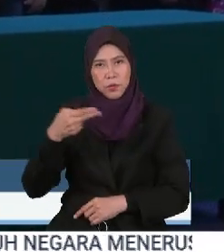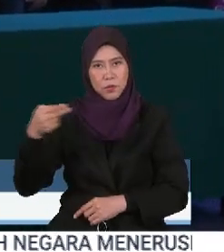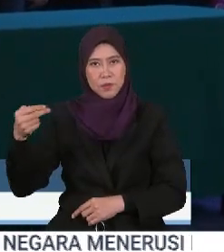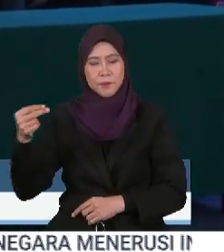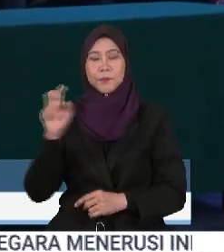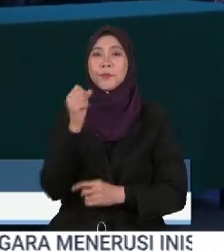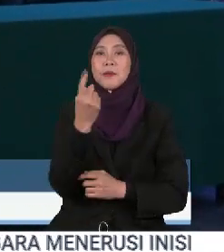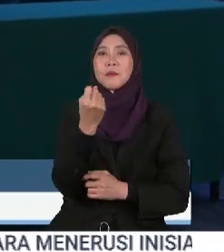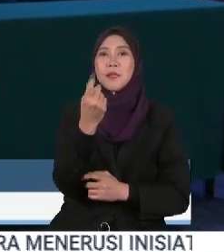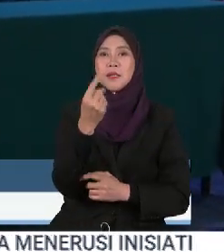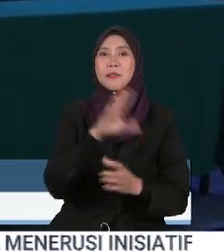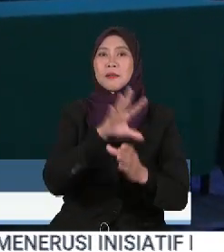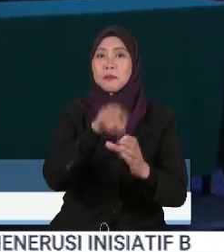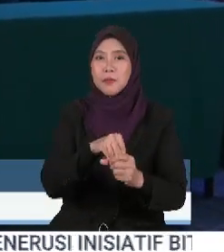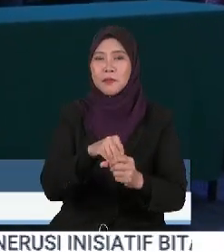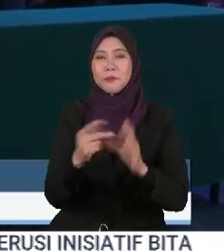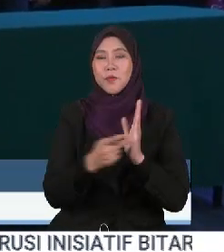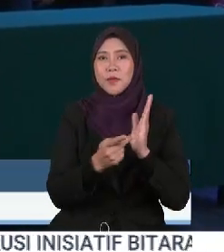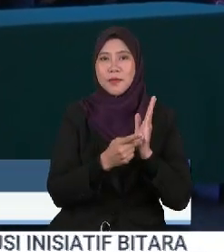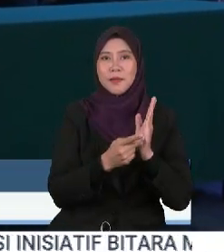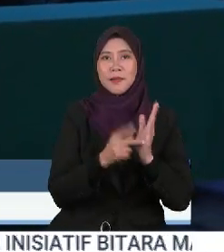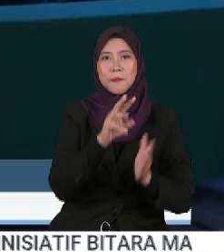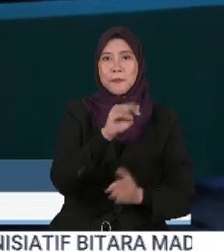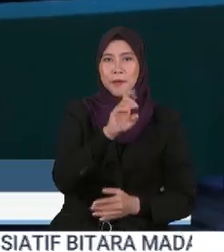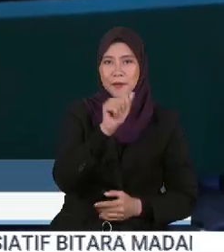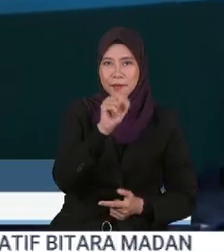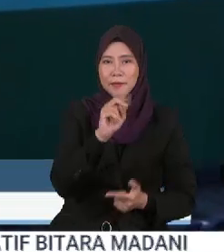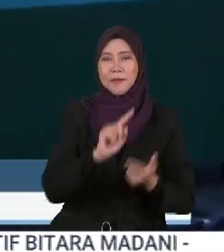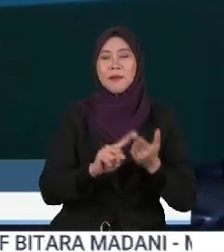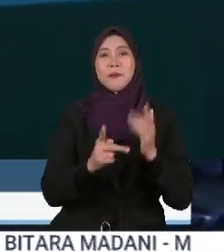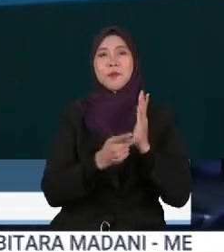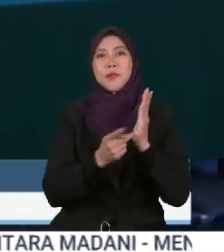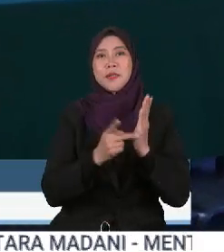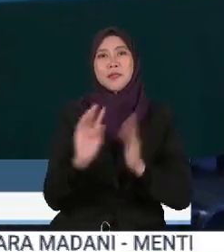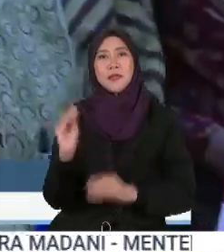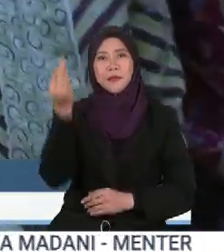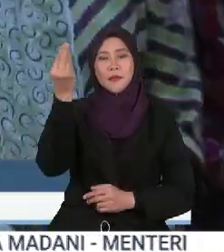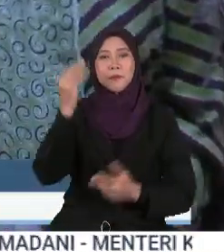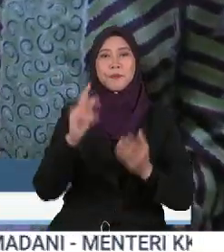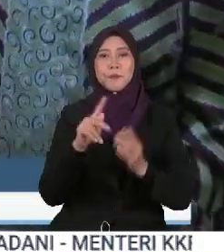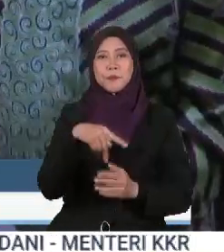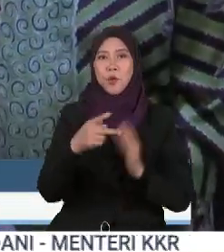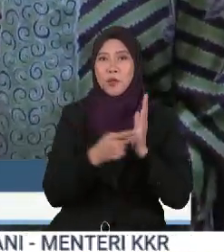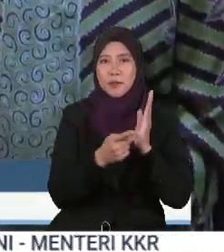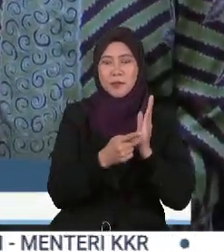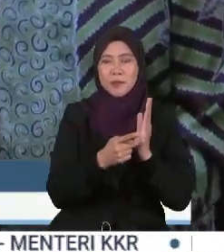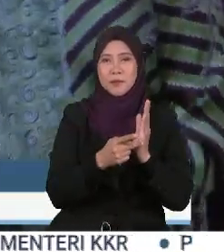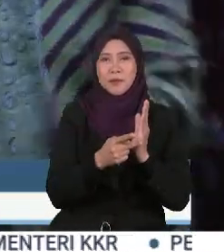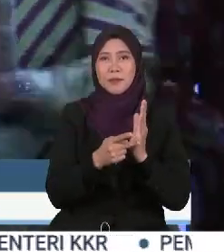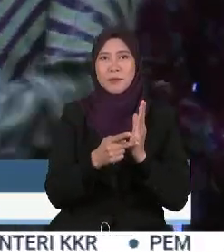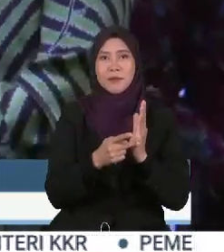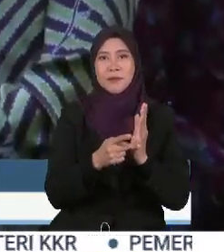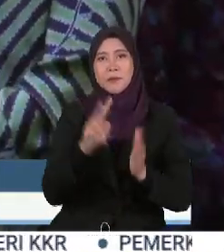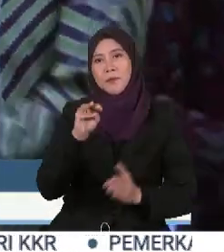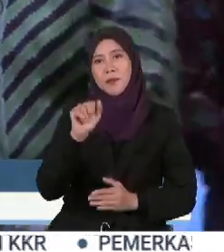11 institusi yang terlibat iaitu Politeknik Negeri Medan, Politeknik Negeri Jakarta, Politeknik Negeri Madiun dan